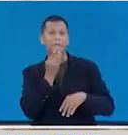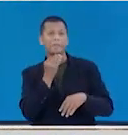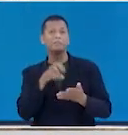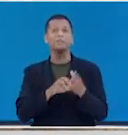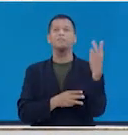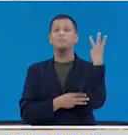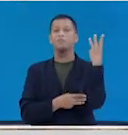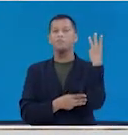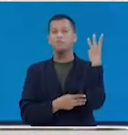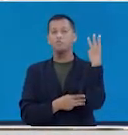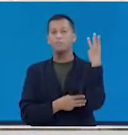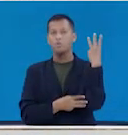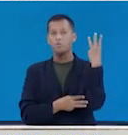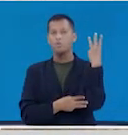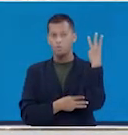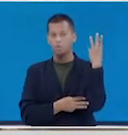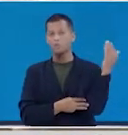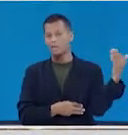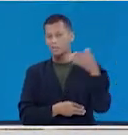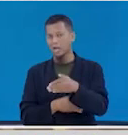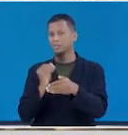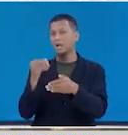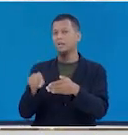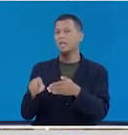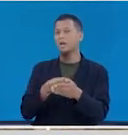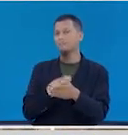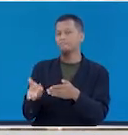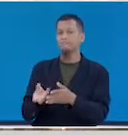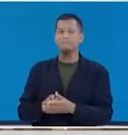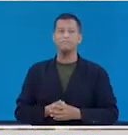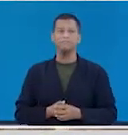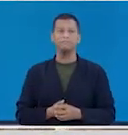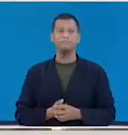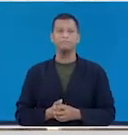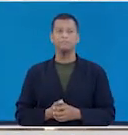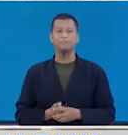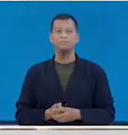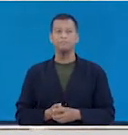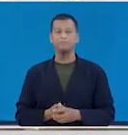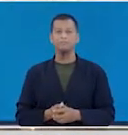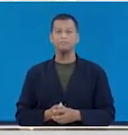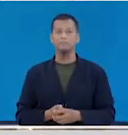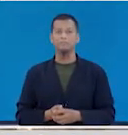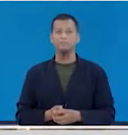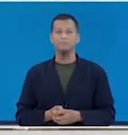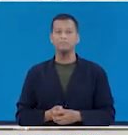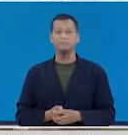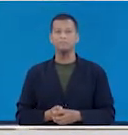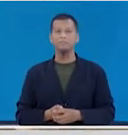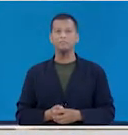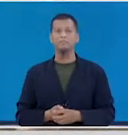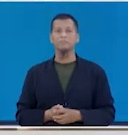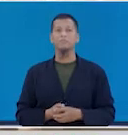menurut pengakuan para pedagang di Pasar Kambing Tanah Abang Jakarta Pusat ini, sebelum hewan ternak ini dikirimkan dari Wonosobo